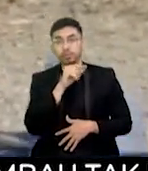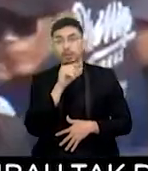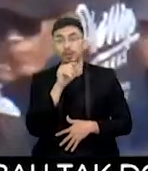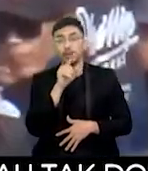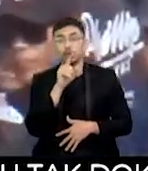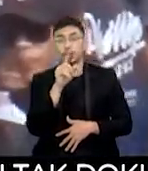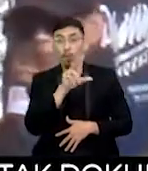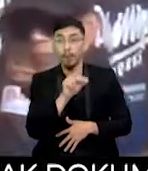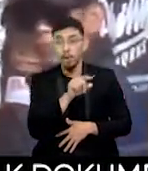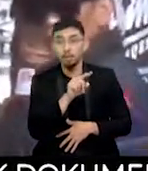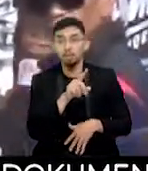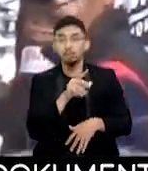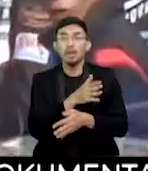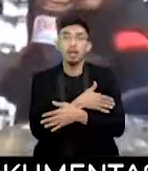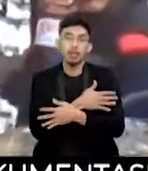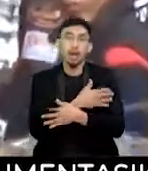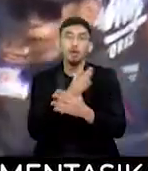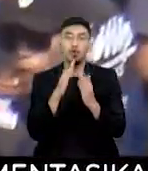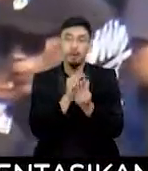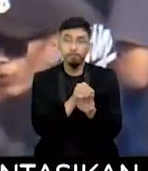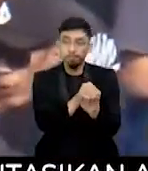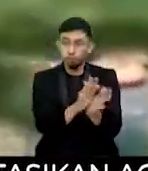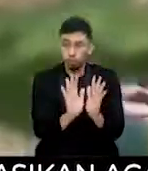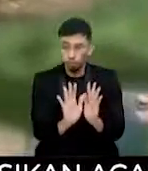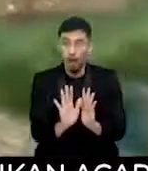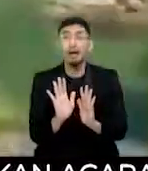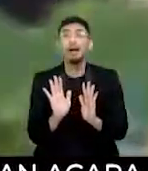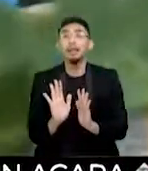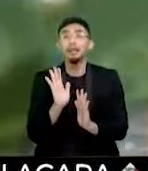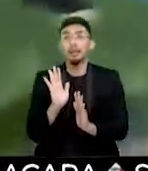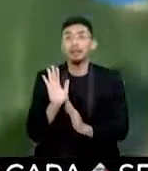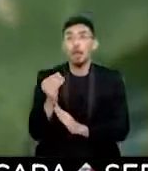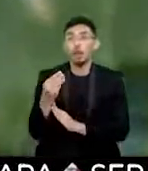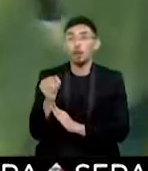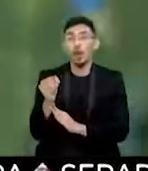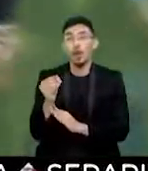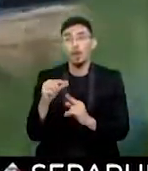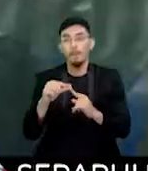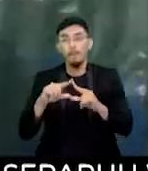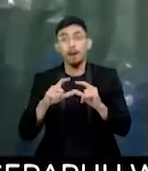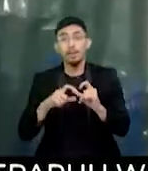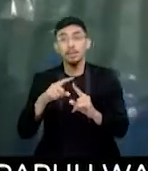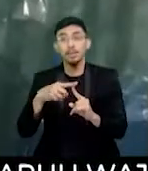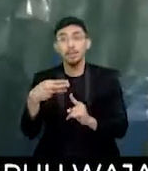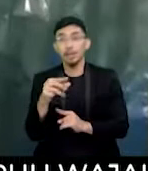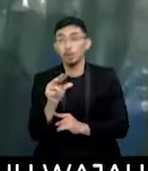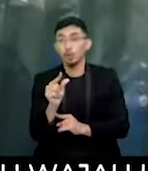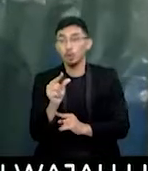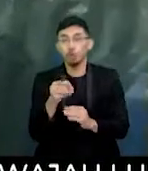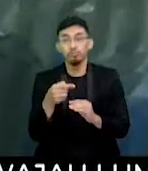akan langsung diberangkatkan pukul 9 melalui jalur Tol Paster, Kota Bandung menuju area pemakaman di kawasan